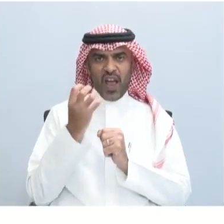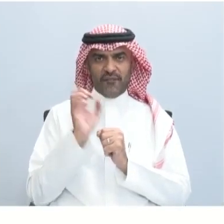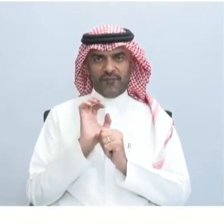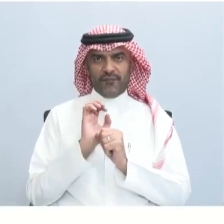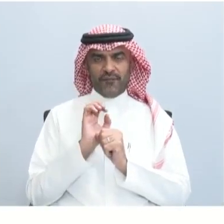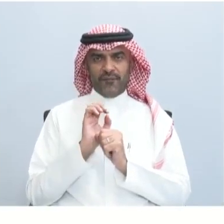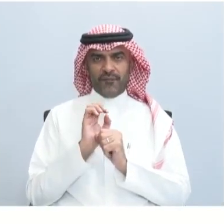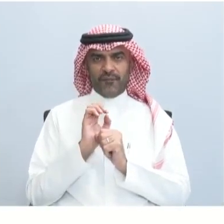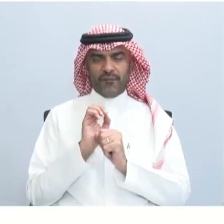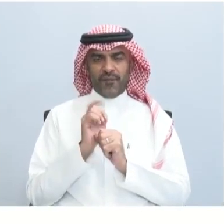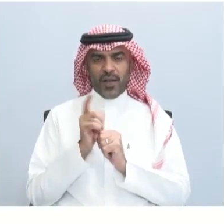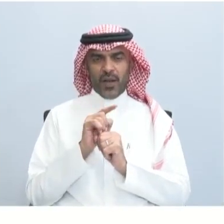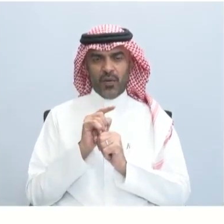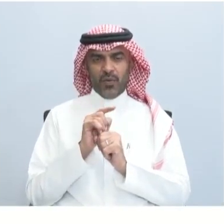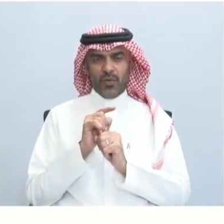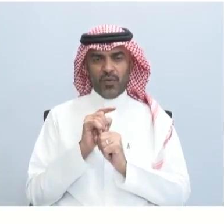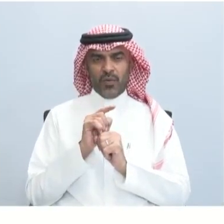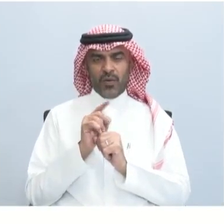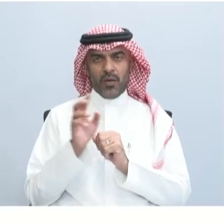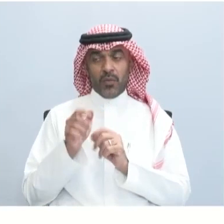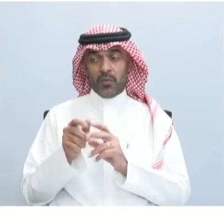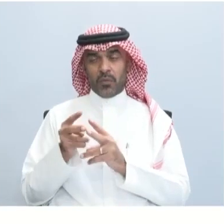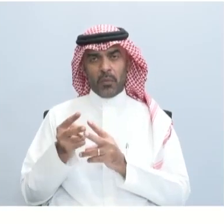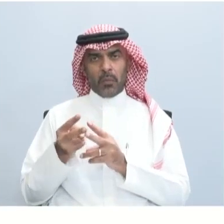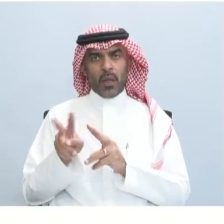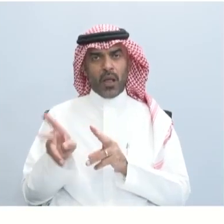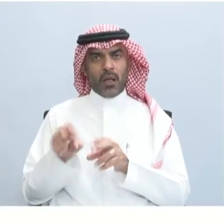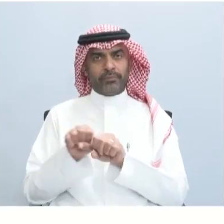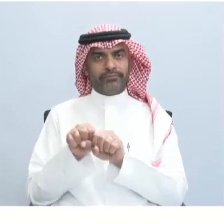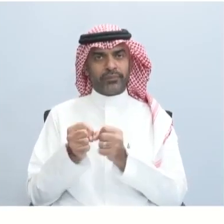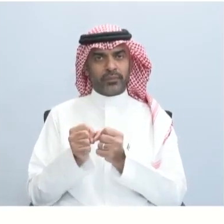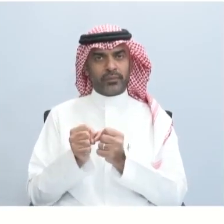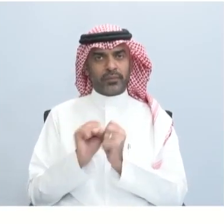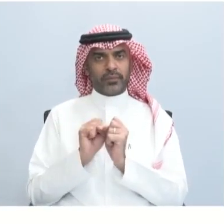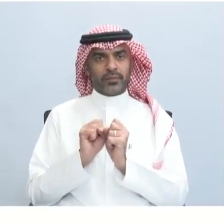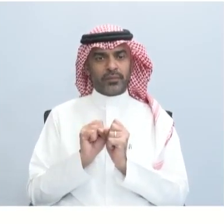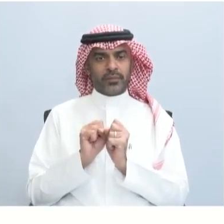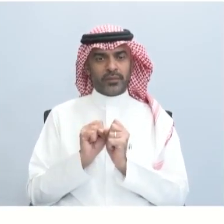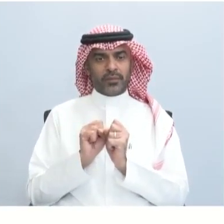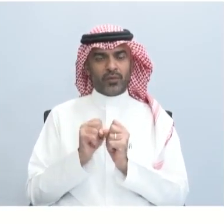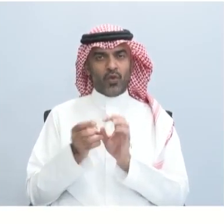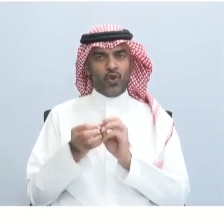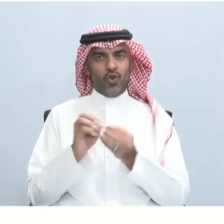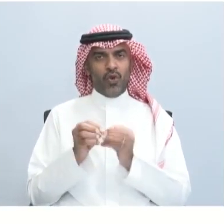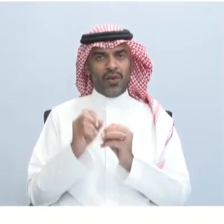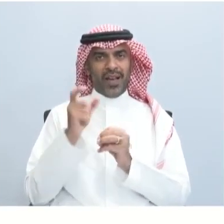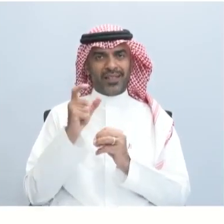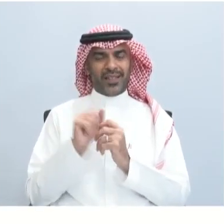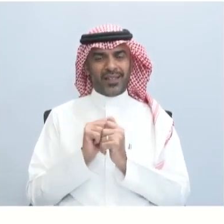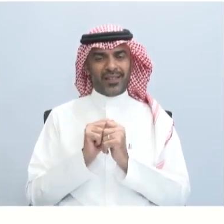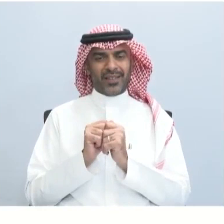جاف وكذلك قابل للكسر وايضا لونه